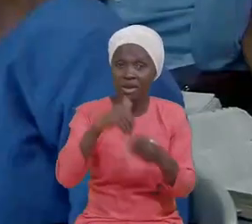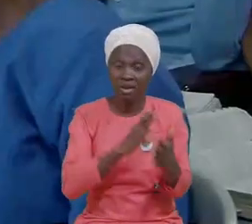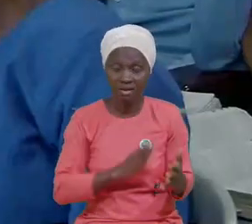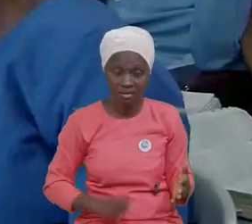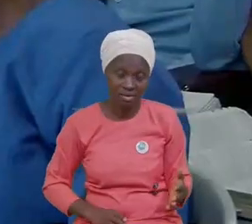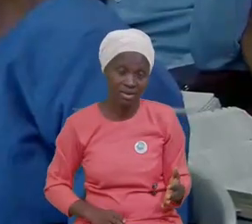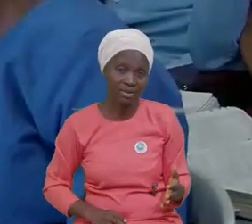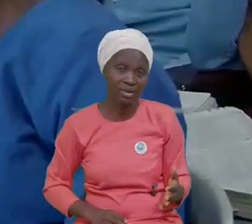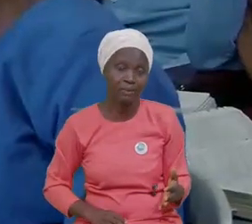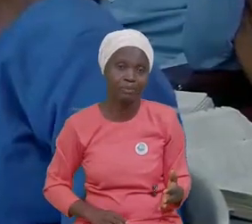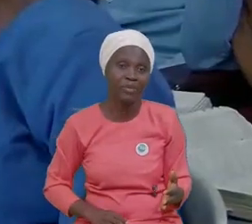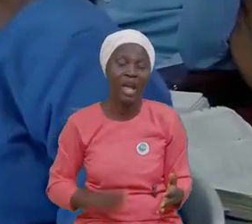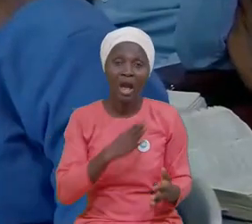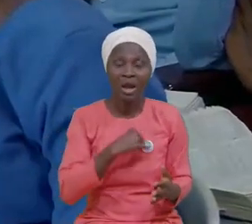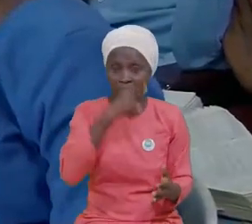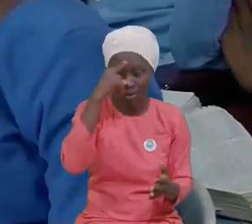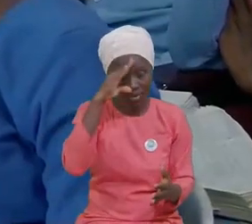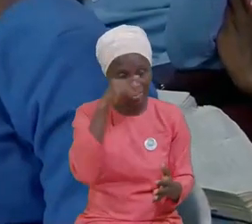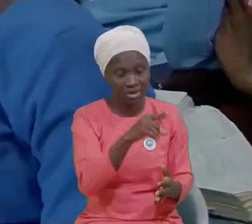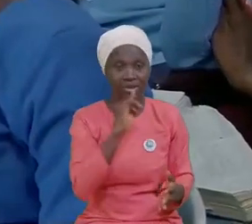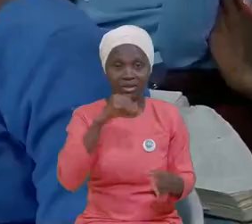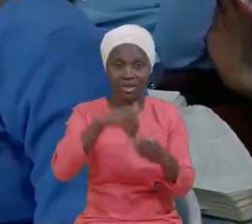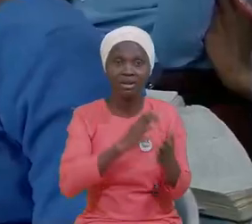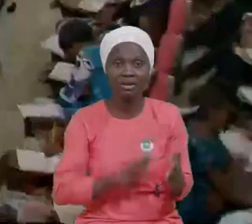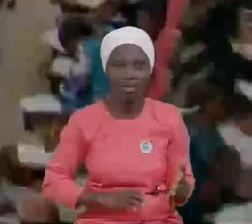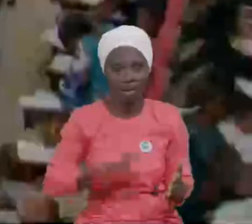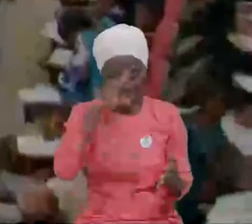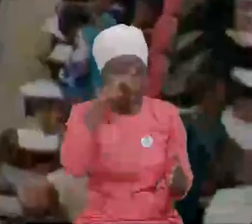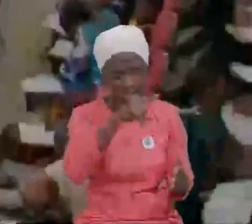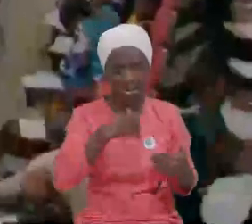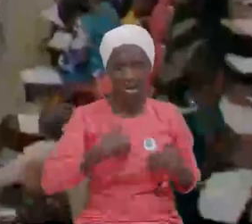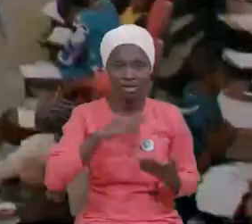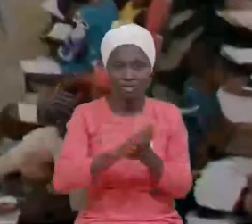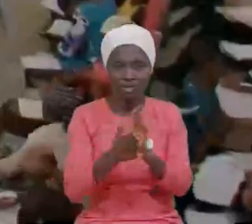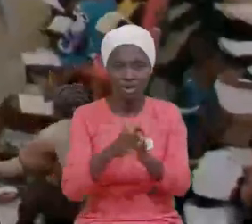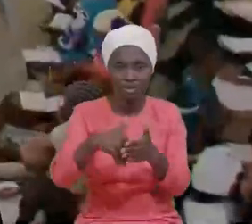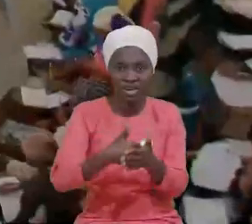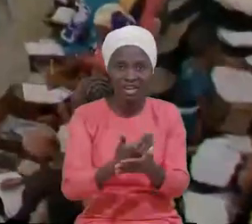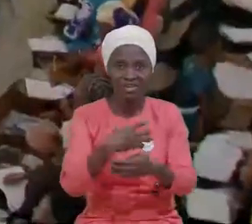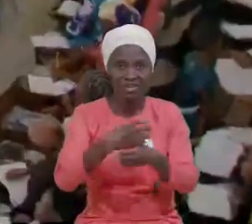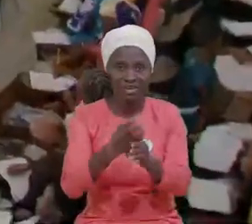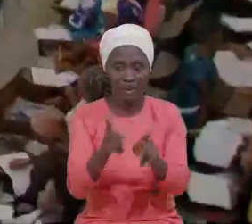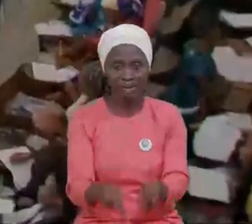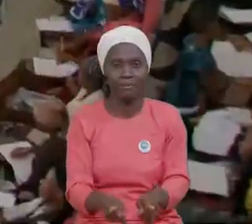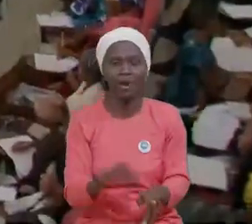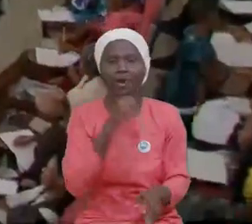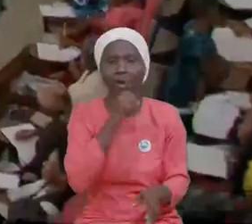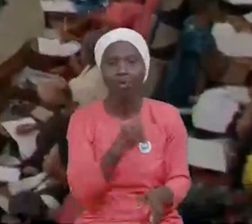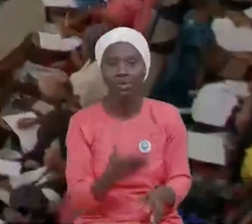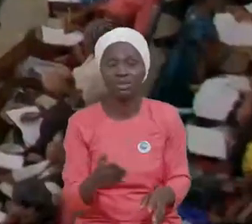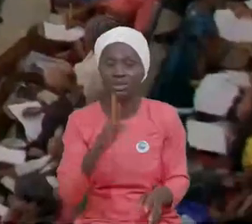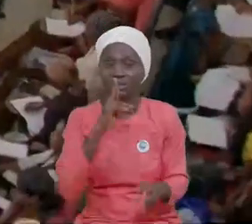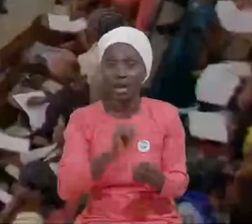vertu, du fait qu'il est en Christ, il est une nouvelle créature. Les choses anciennes sont